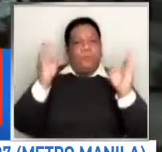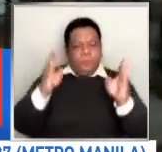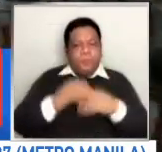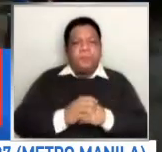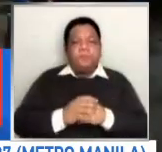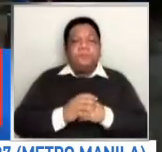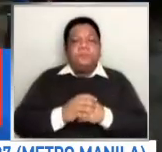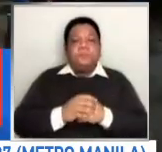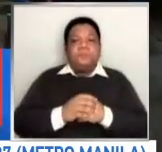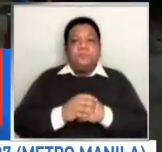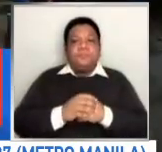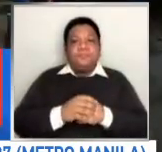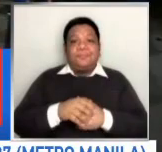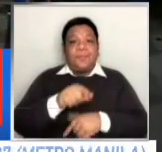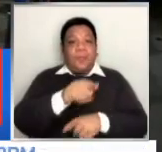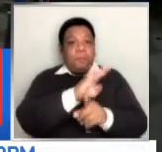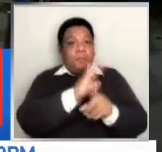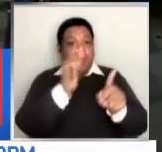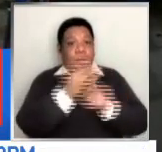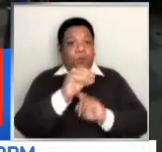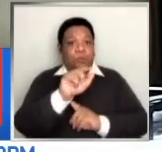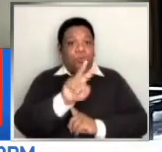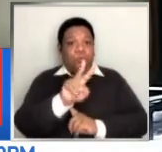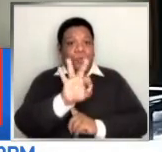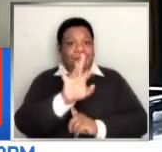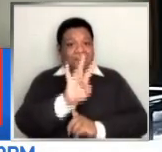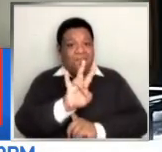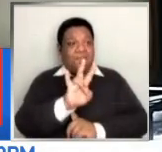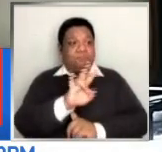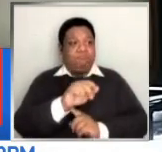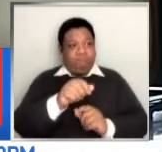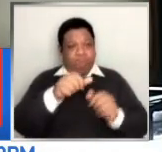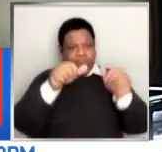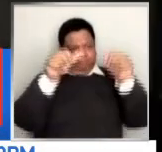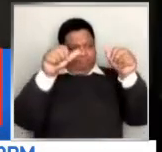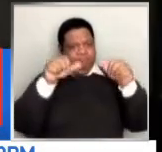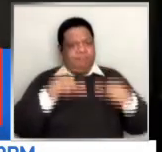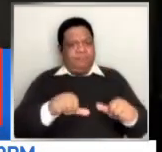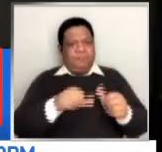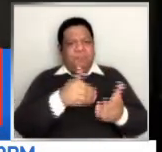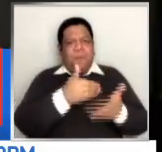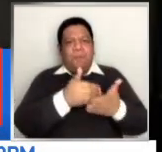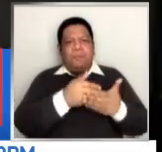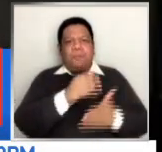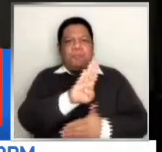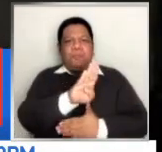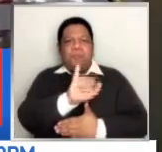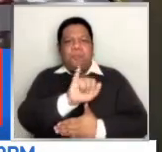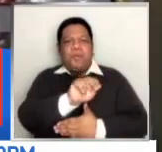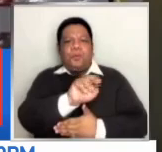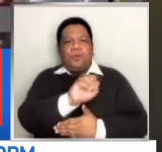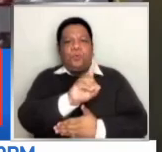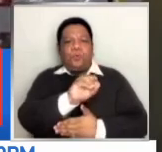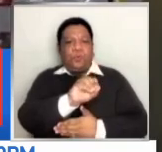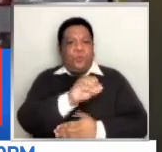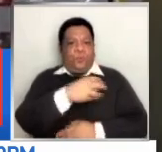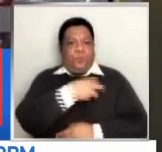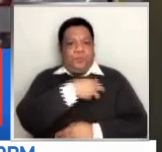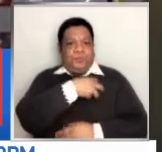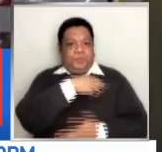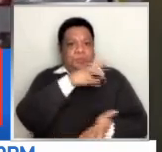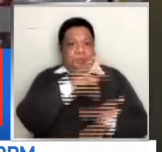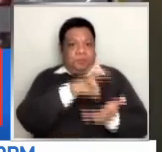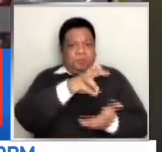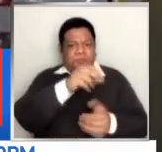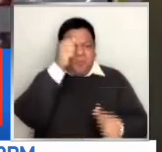barangay 297, nakapwesto malapit sa Binondo Police Station. Matatanda ang sanaturang istasyon, umabot sa